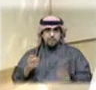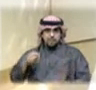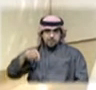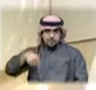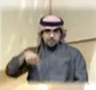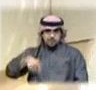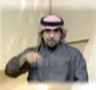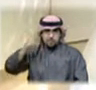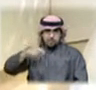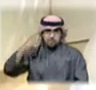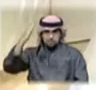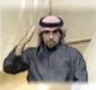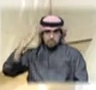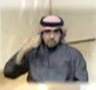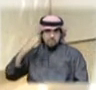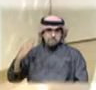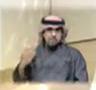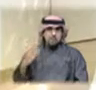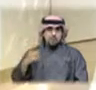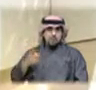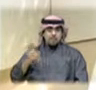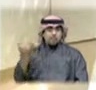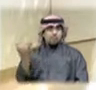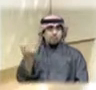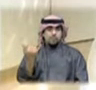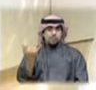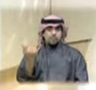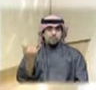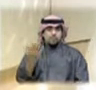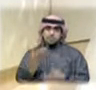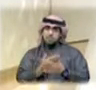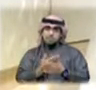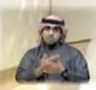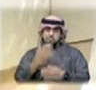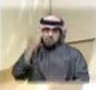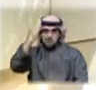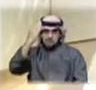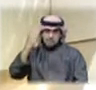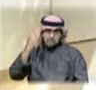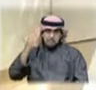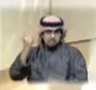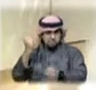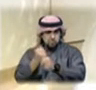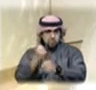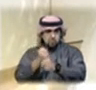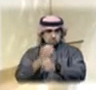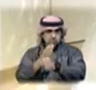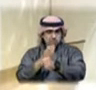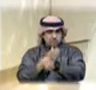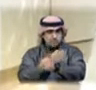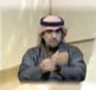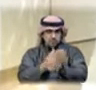مجلس الأمة يضع قضايا المرأة على سلم أولوياته التشريعية، وذلك لاستكمال العديد من جوانب النقص